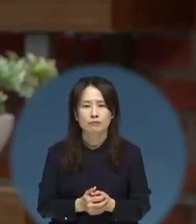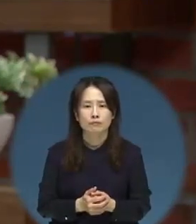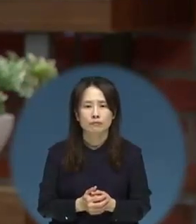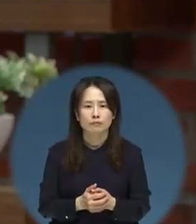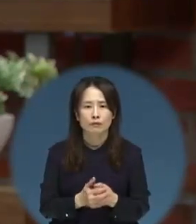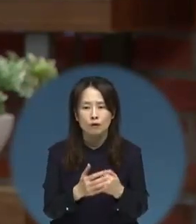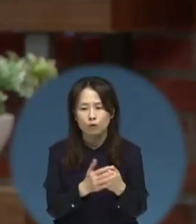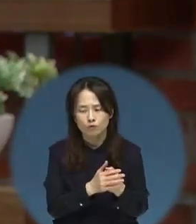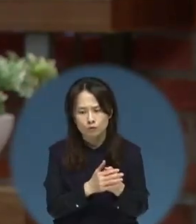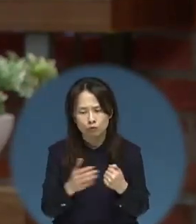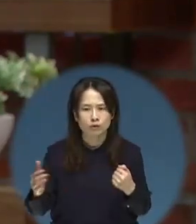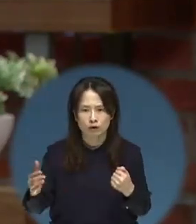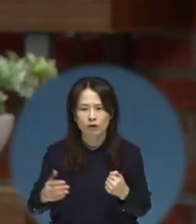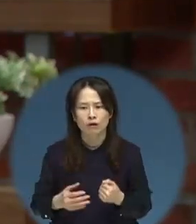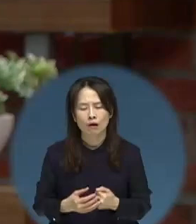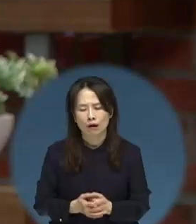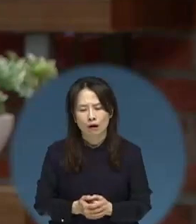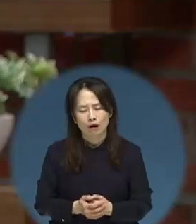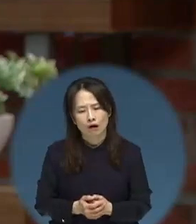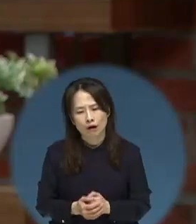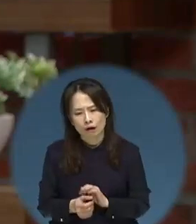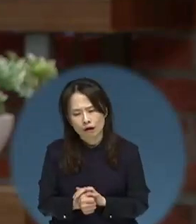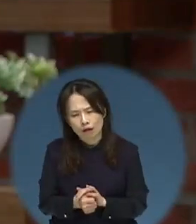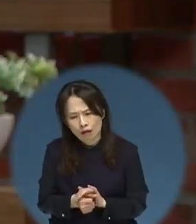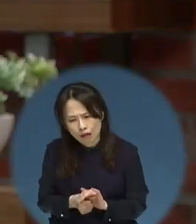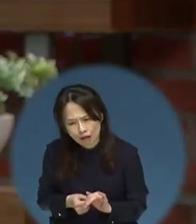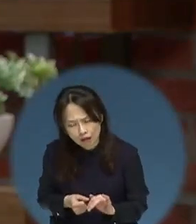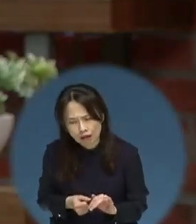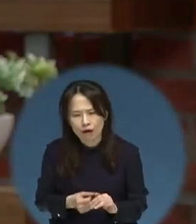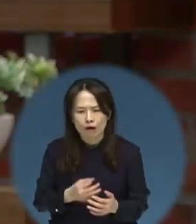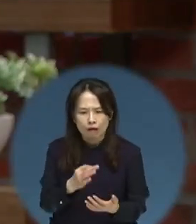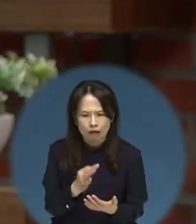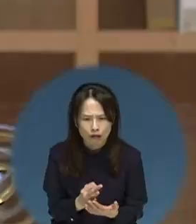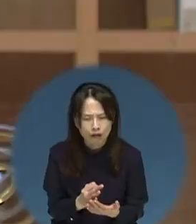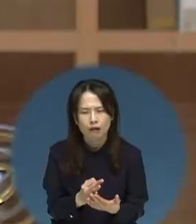이렇게 극대비례해서는 안 된다라는 생각하고 있어요. 그래서